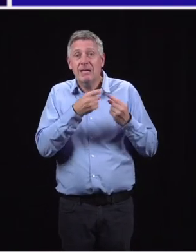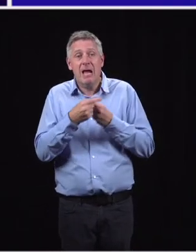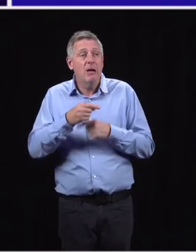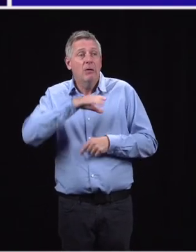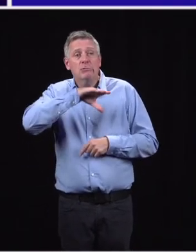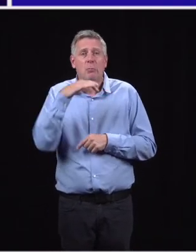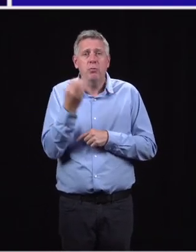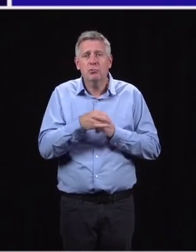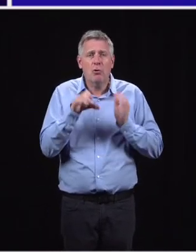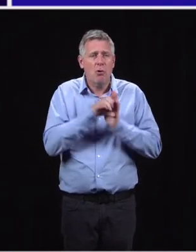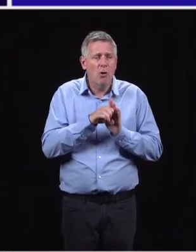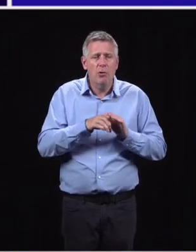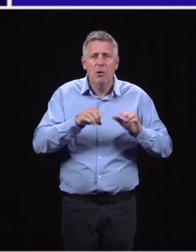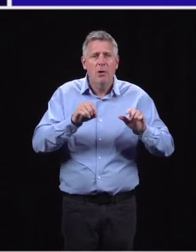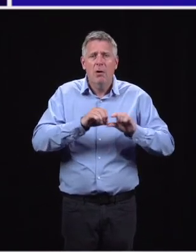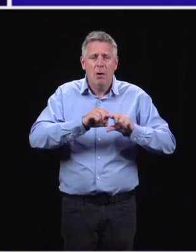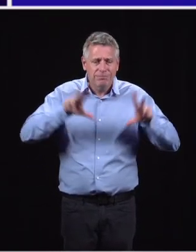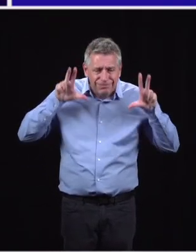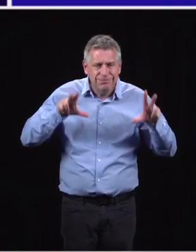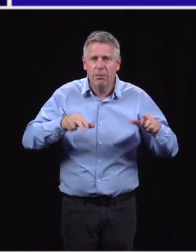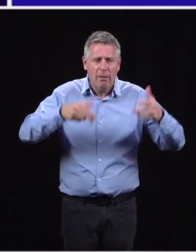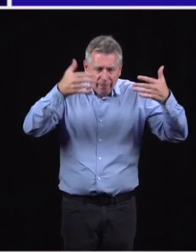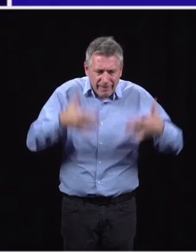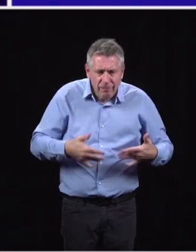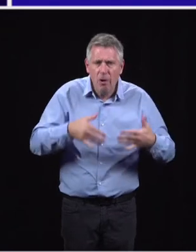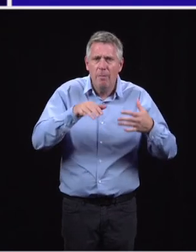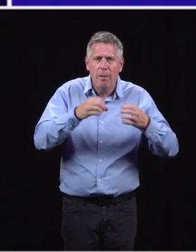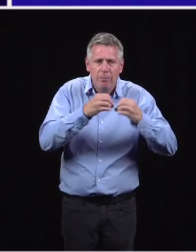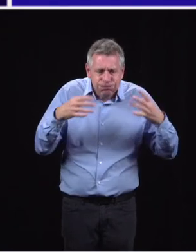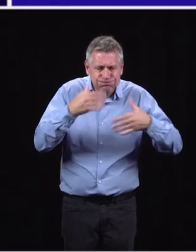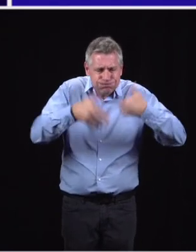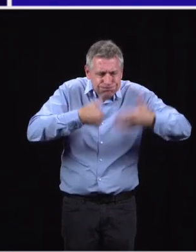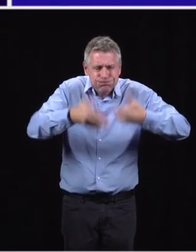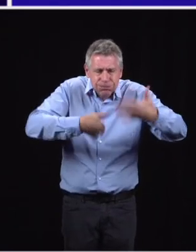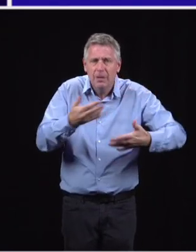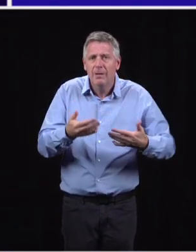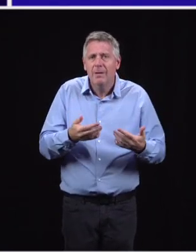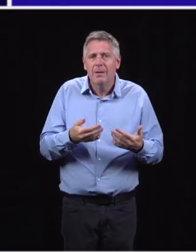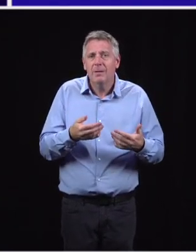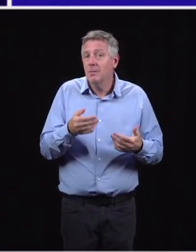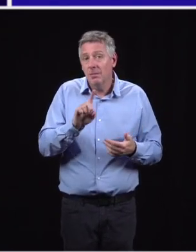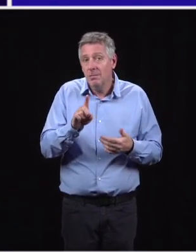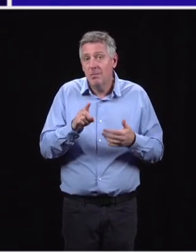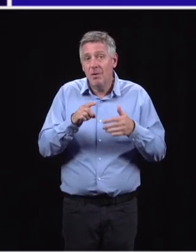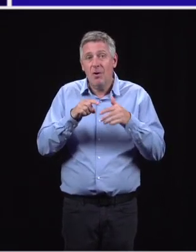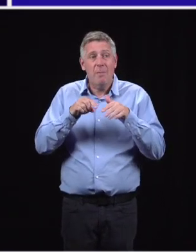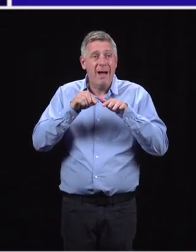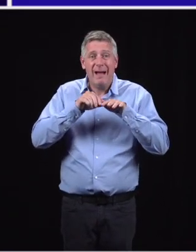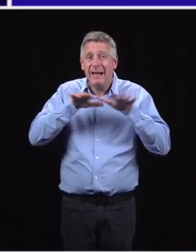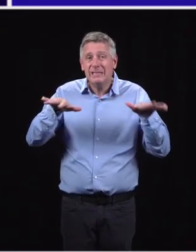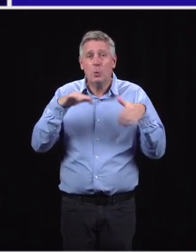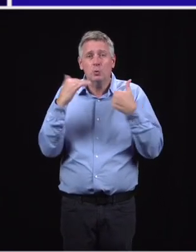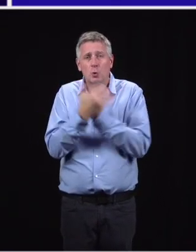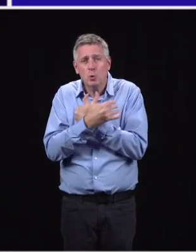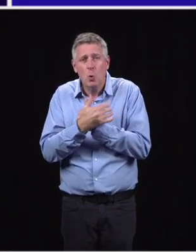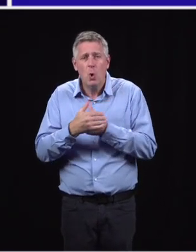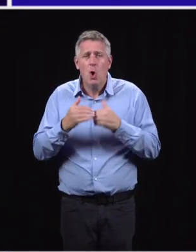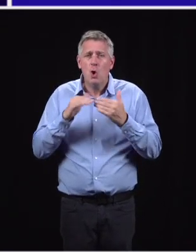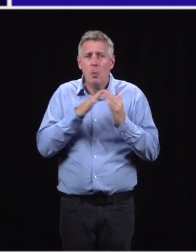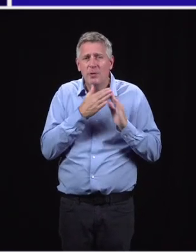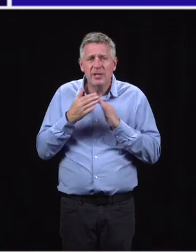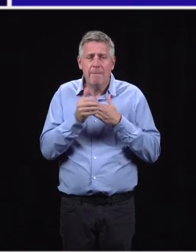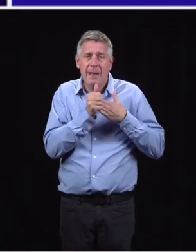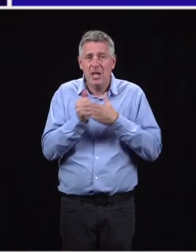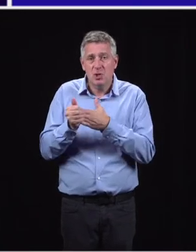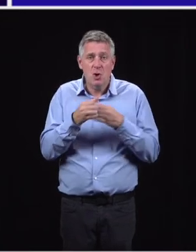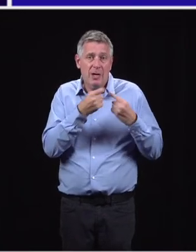c'était être développeur mais c'est vrai qu'il y a plein de métiers notamment ne serait-ce que par exemple les réseaux sociaux très community manager c'est ce du numérique et